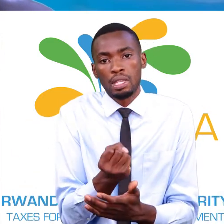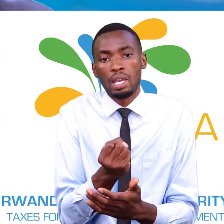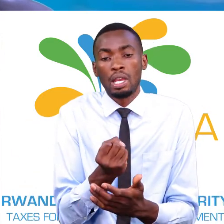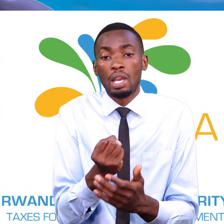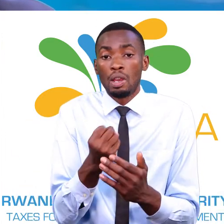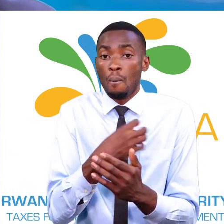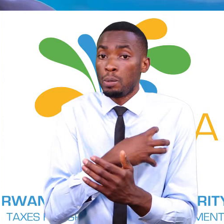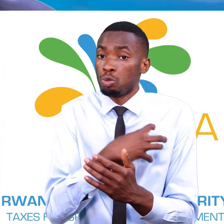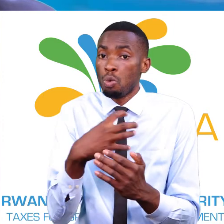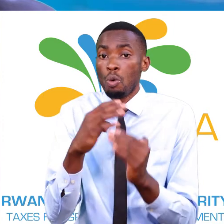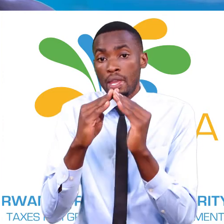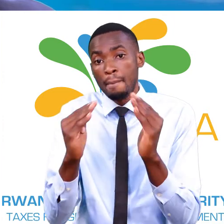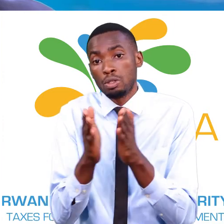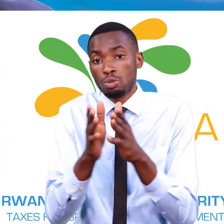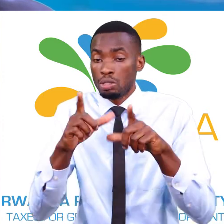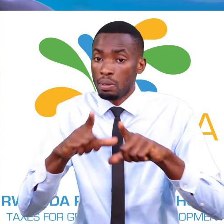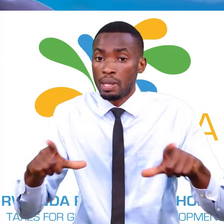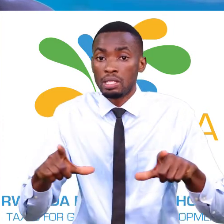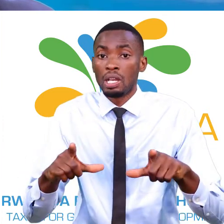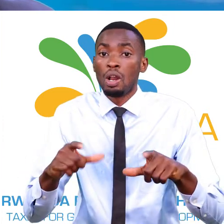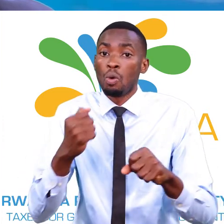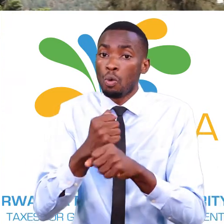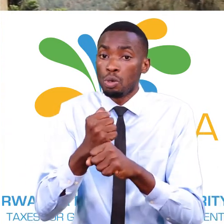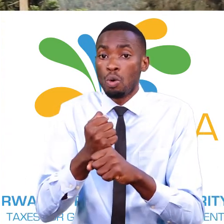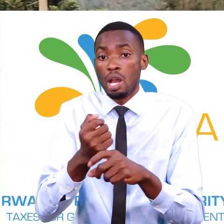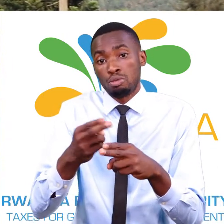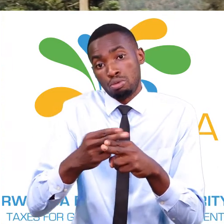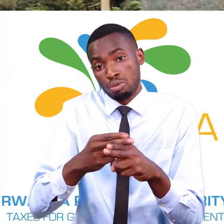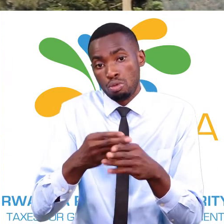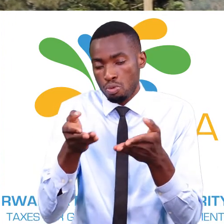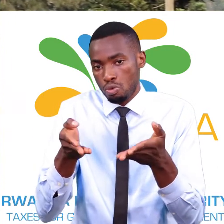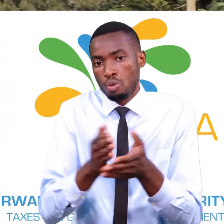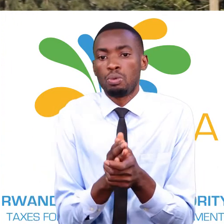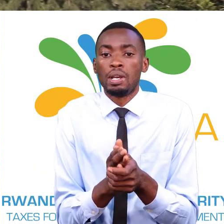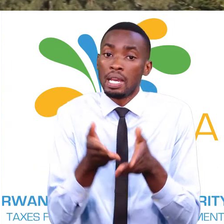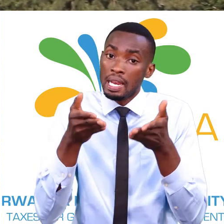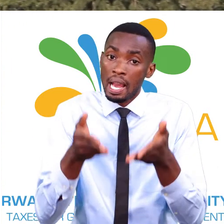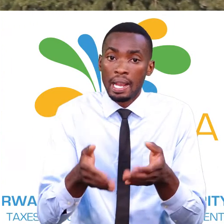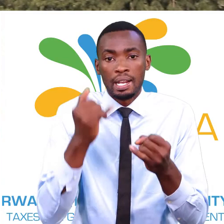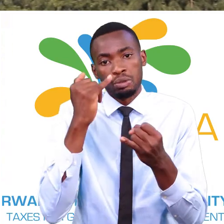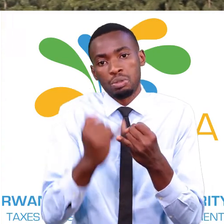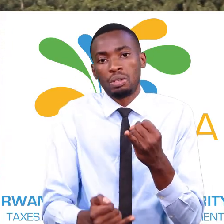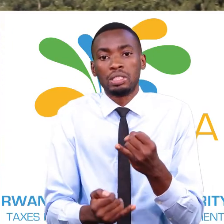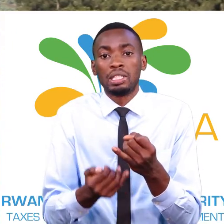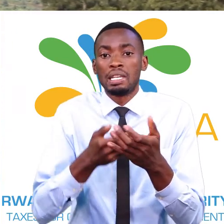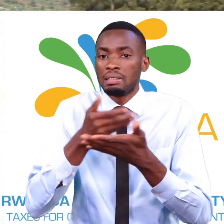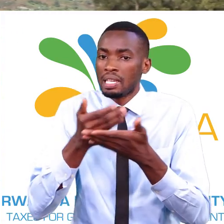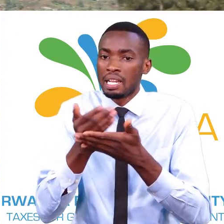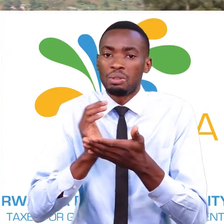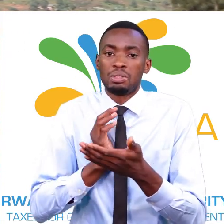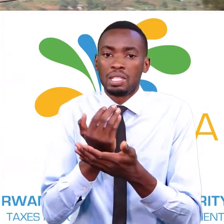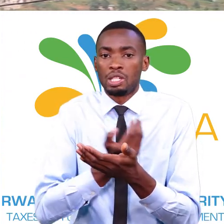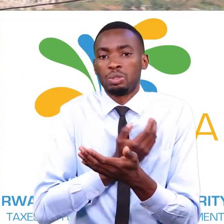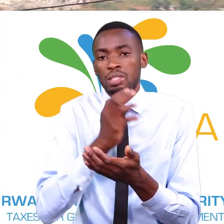utimukanwa kwihutira kubikora mbere y'itariki 30 z'ukwezi kwa kane Nina harero duise dusoreza ikiganiro